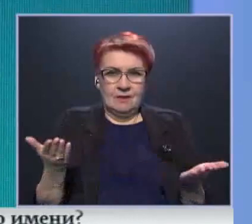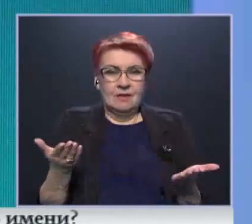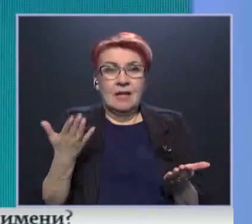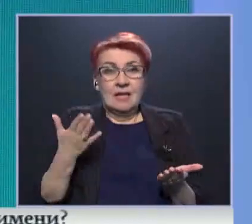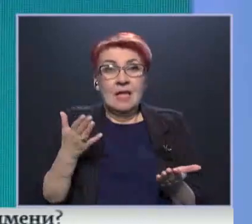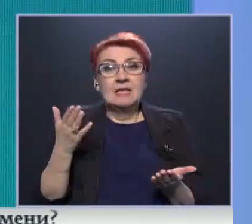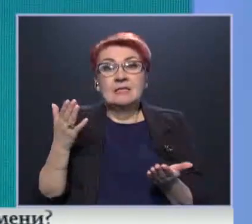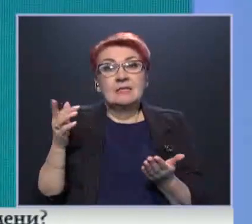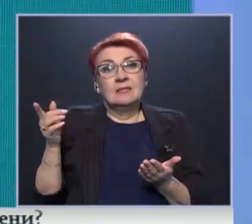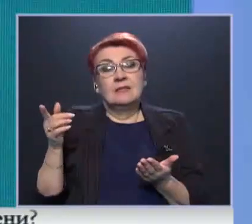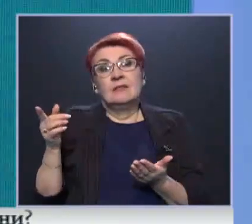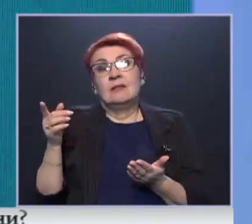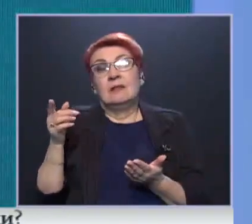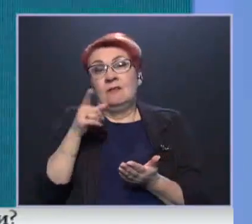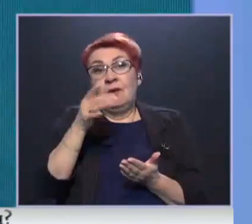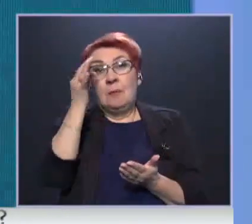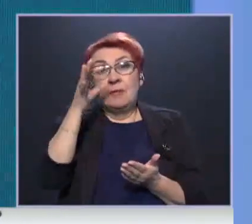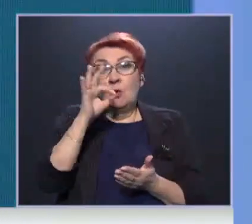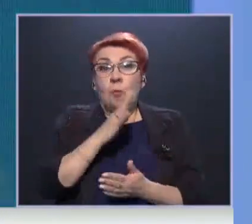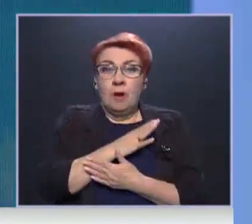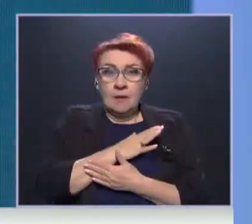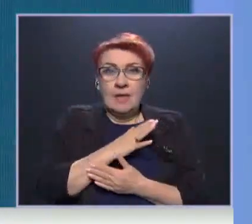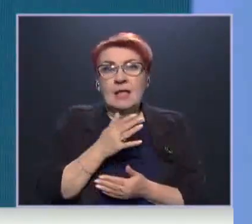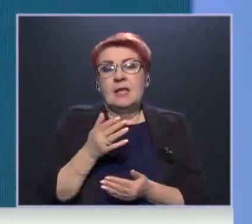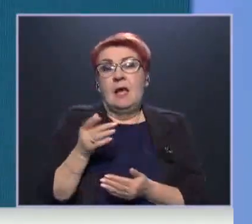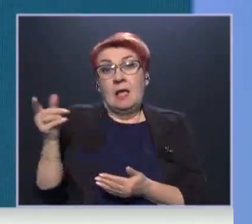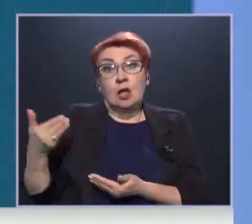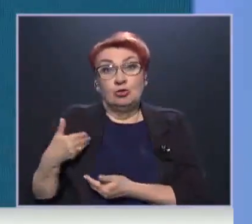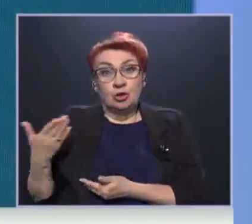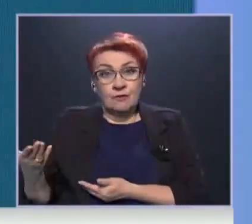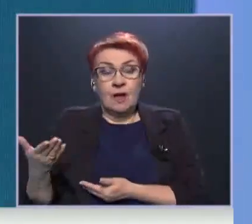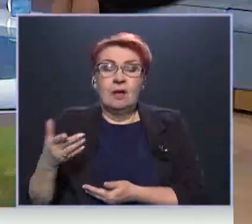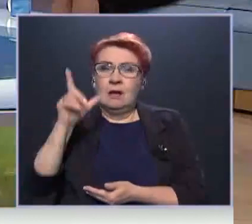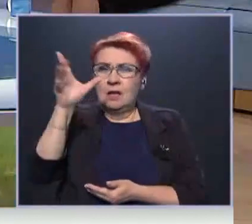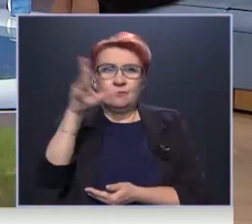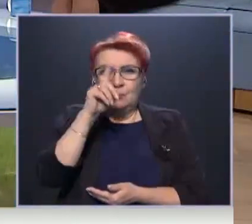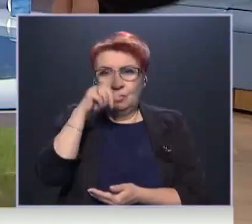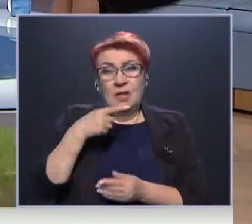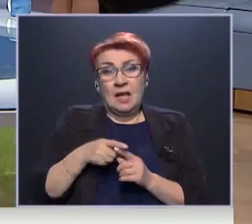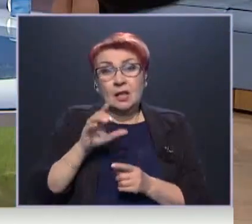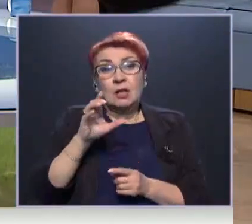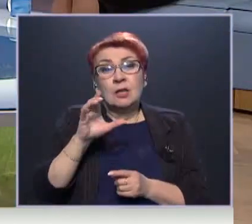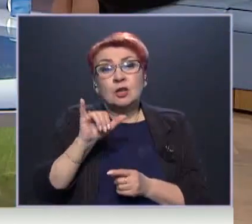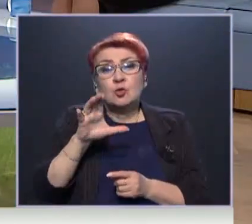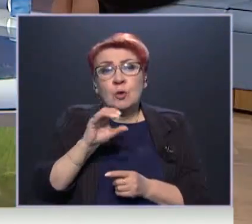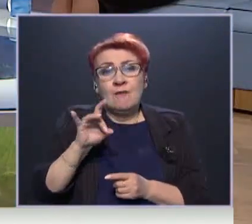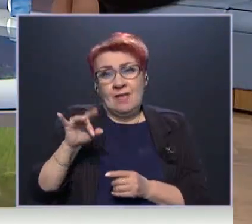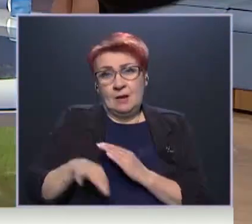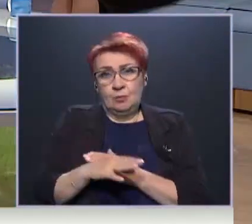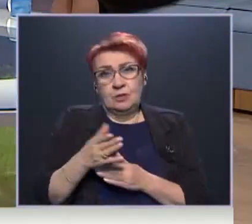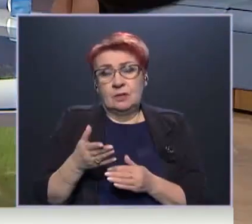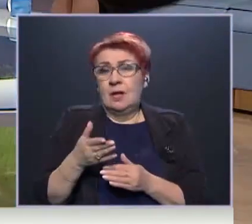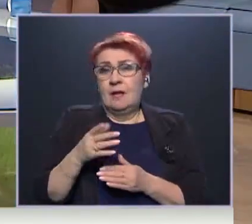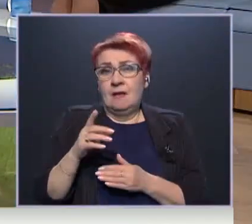поминать о упокоении, не переживайте, Господь знает. Главное молиться. Это тоже, кстати, суеверие. Да. Иногда человек пугается. Я написал